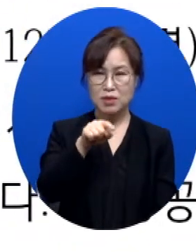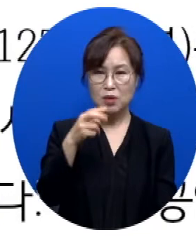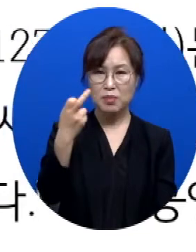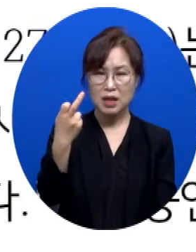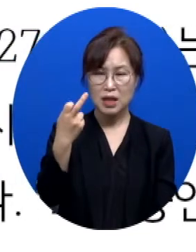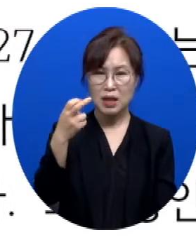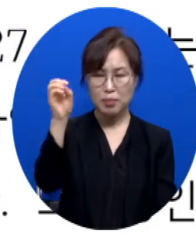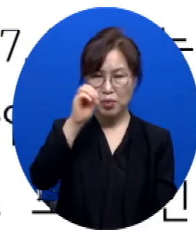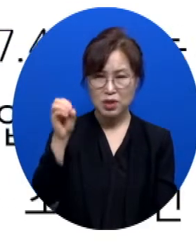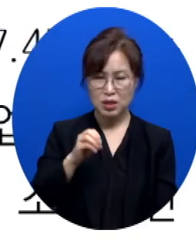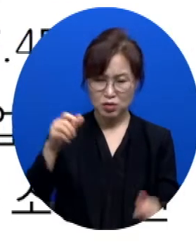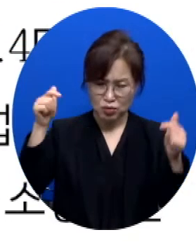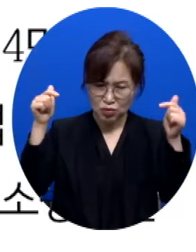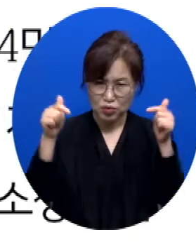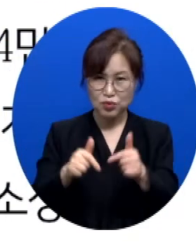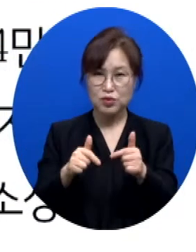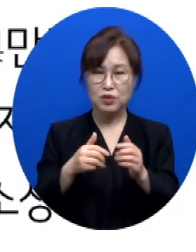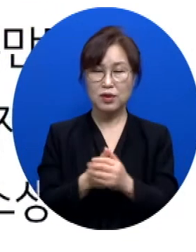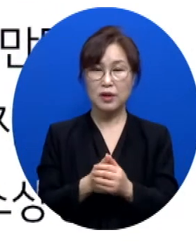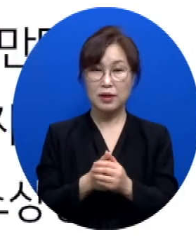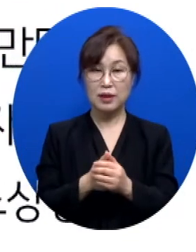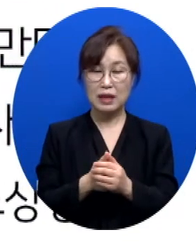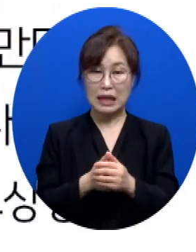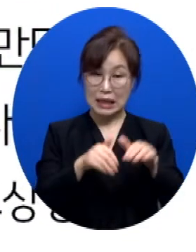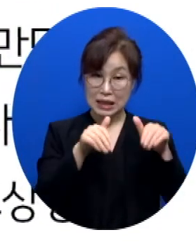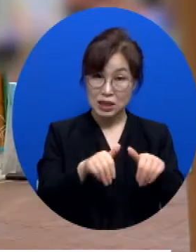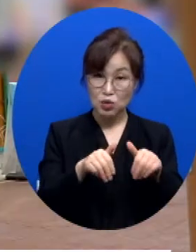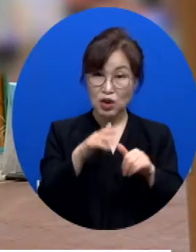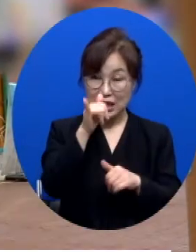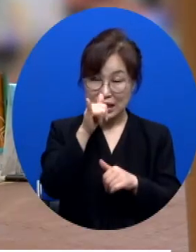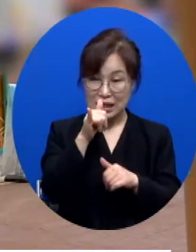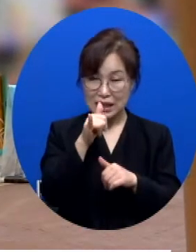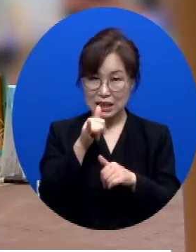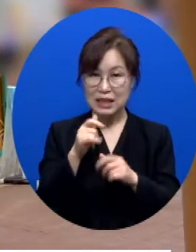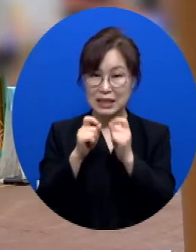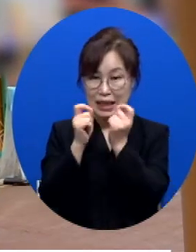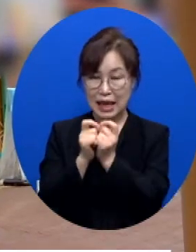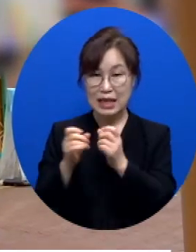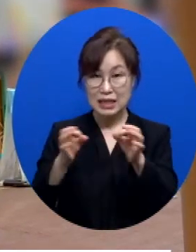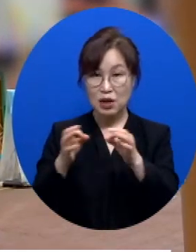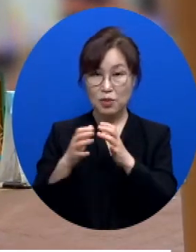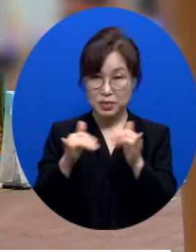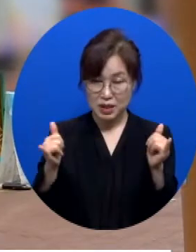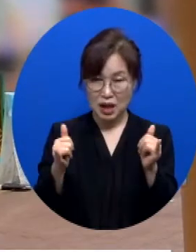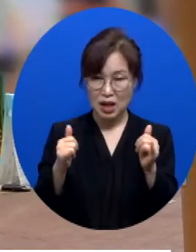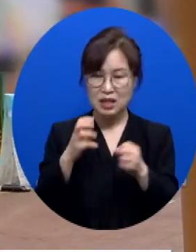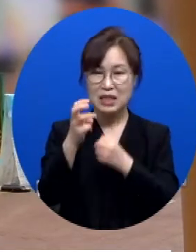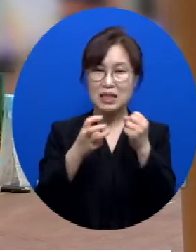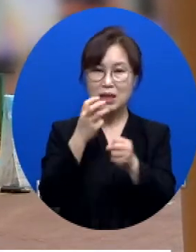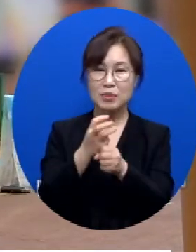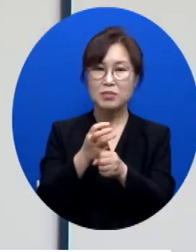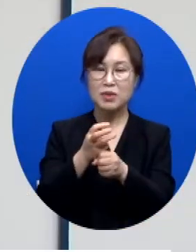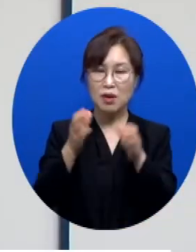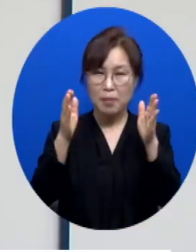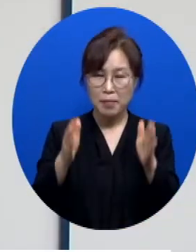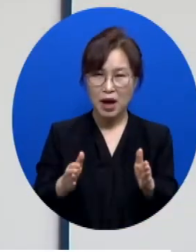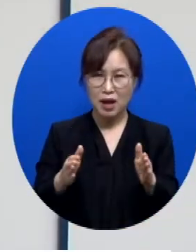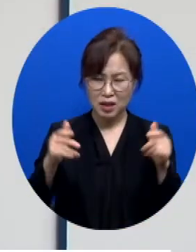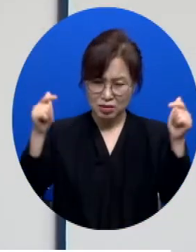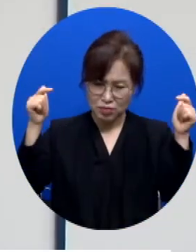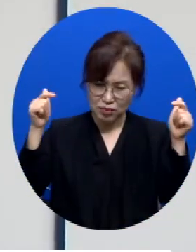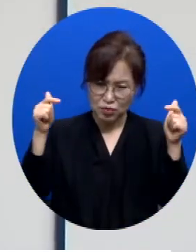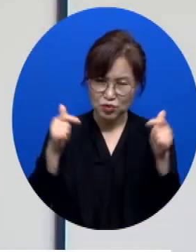최저 수준으로 나타났습니다. 특히 직원을 둔 자영업자는 1991년 이후 30년 만에 최저치를